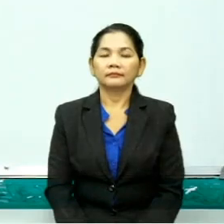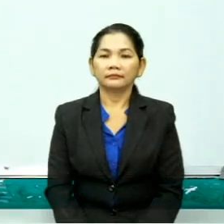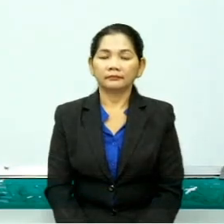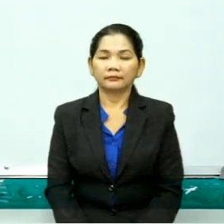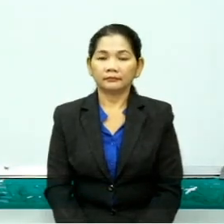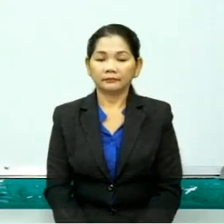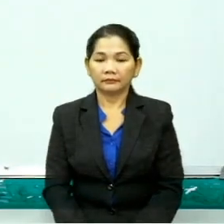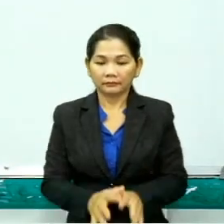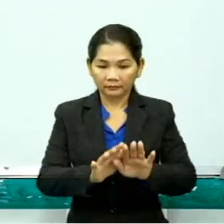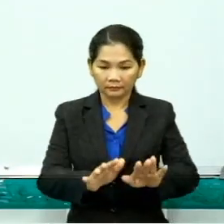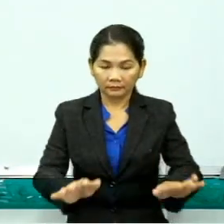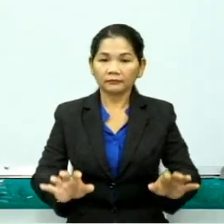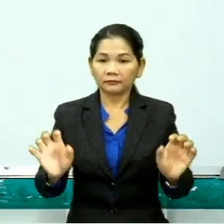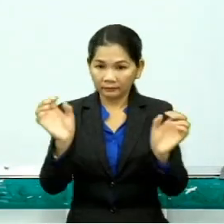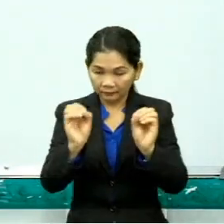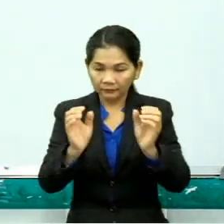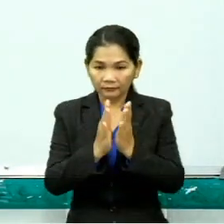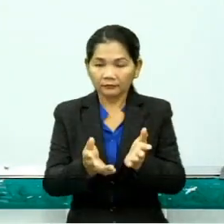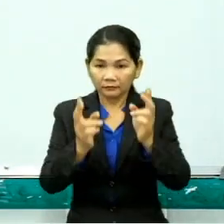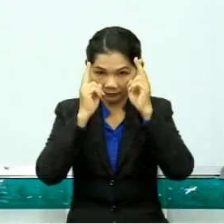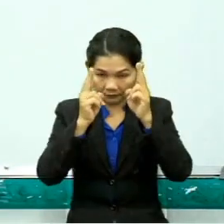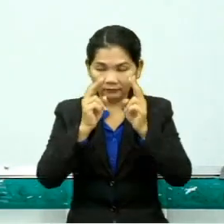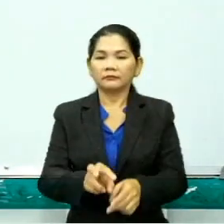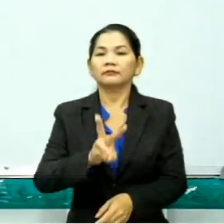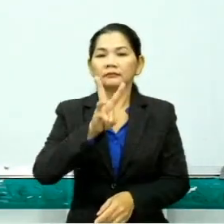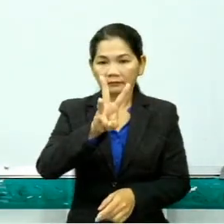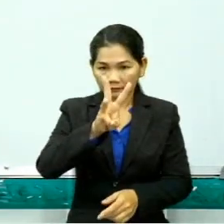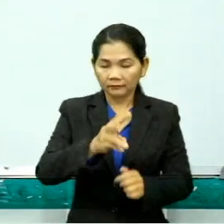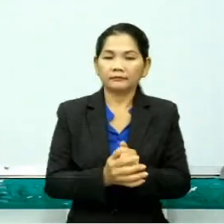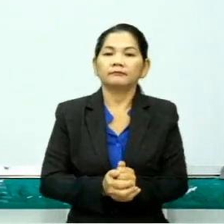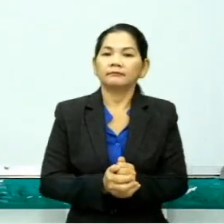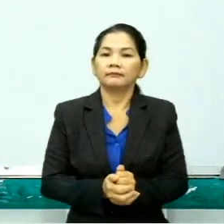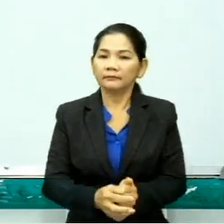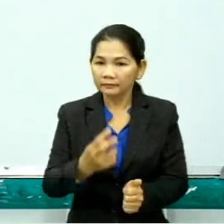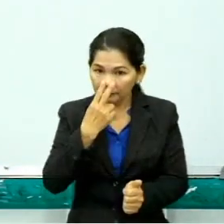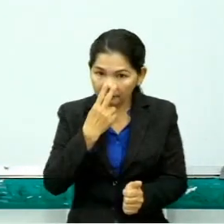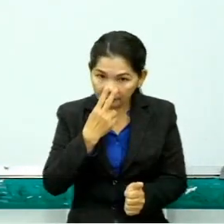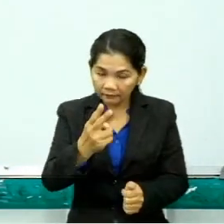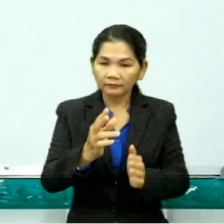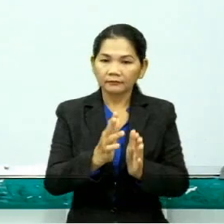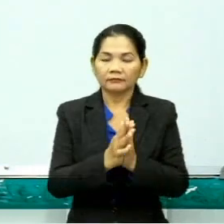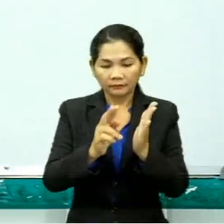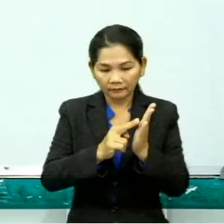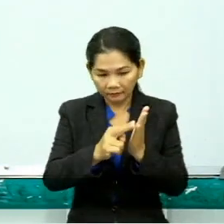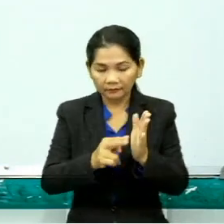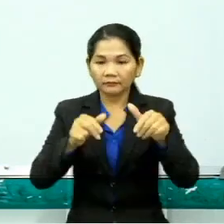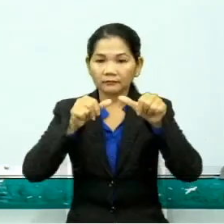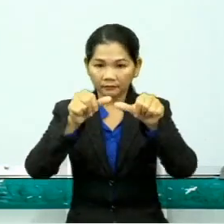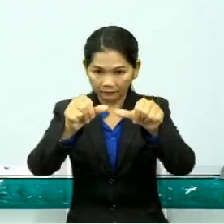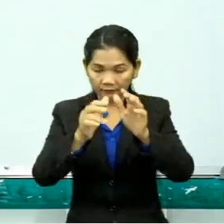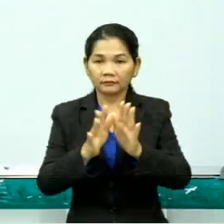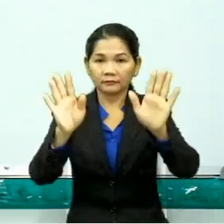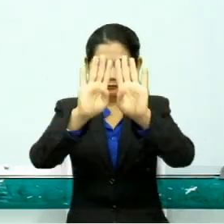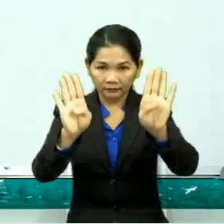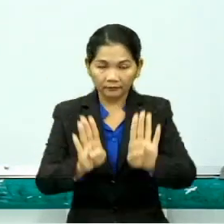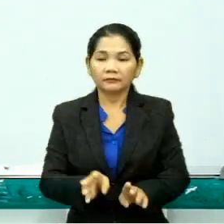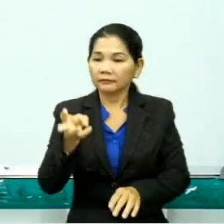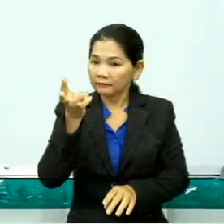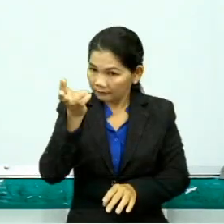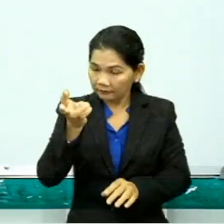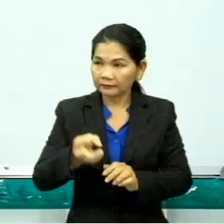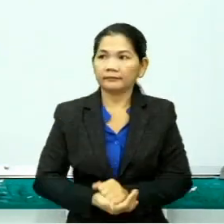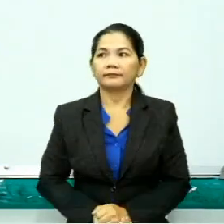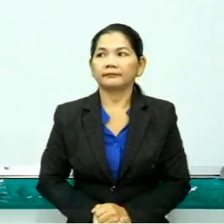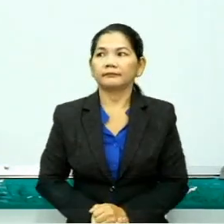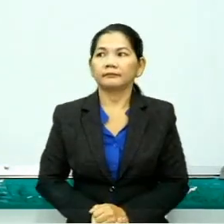Chà hai xâm rạp con đà miên sập hơi sạc xa cô thân ạ thị bấy. Chân con chăm tam đàn mưa ạ tập bắt đài này cựu nóng bắt lưu cái đặc hiện bằng tạch tiết này nè con